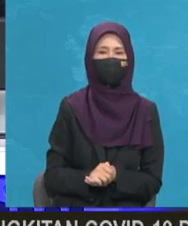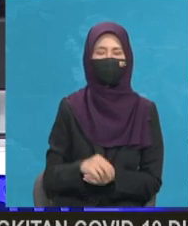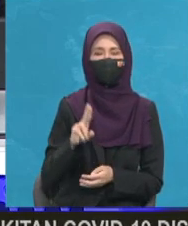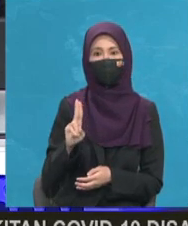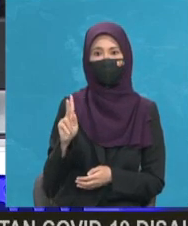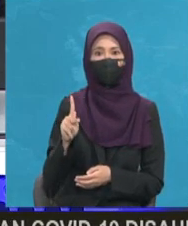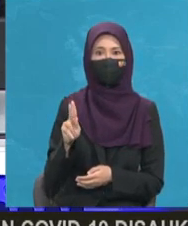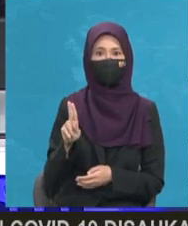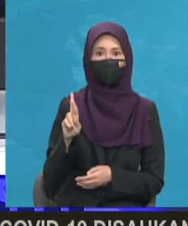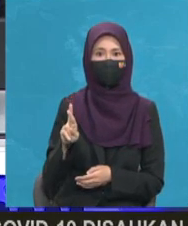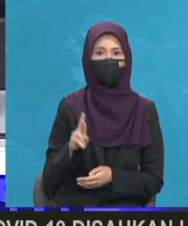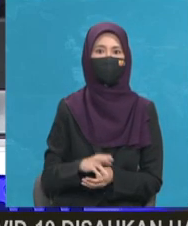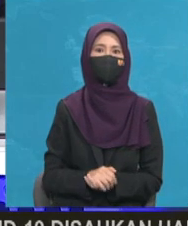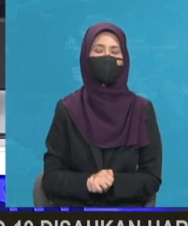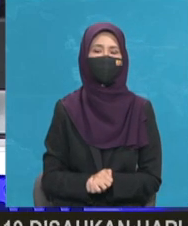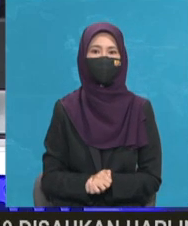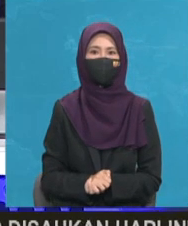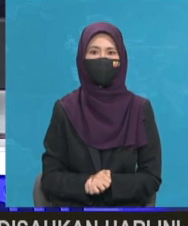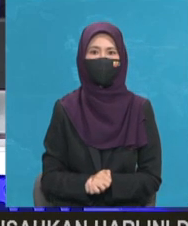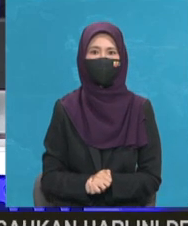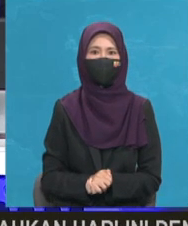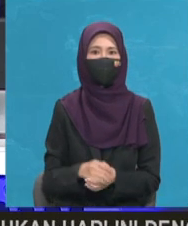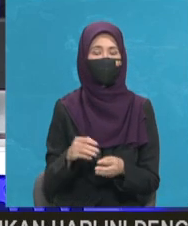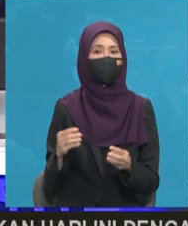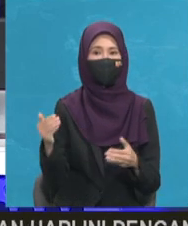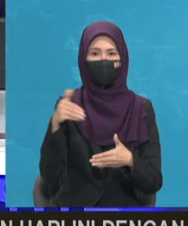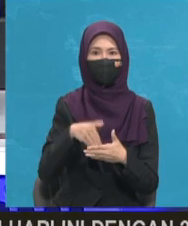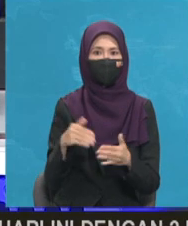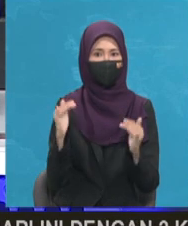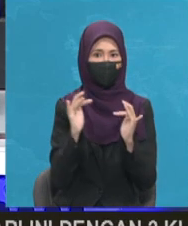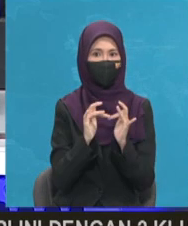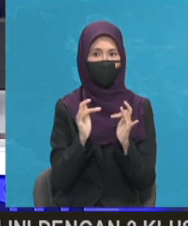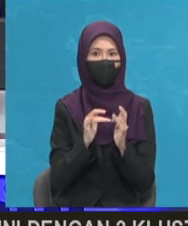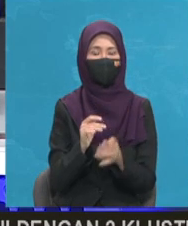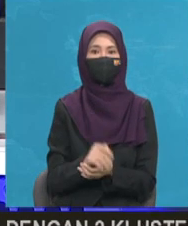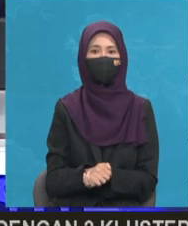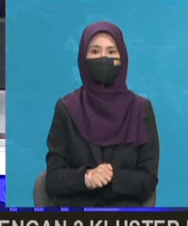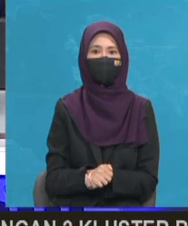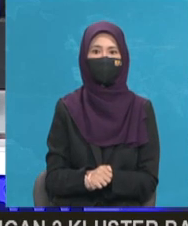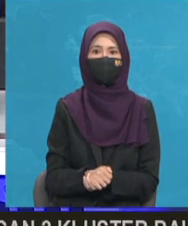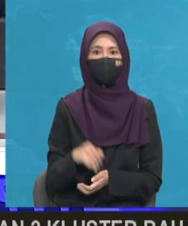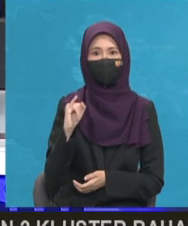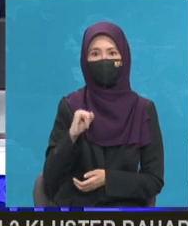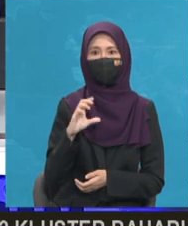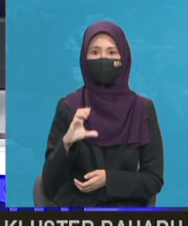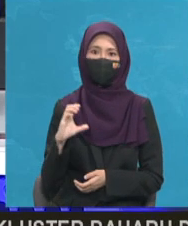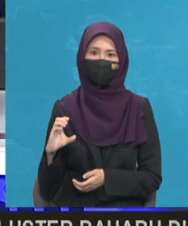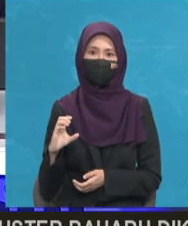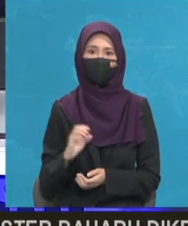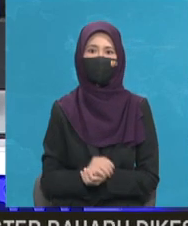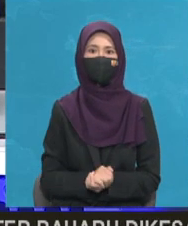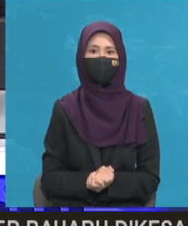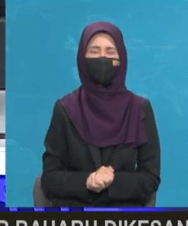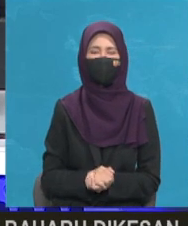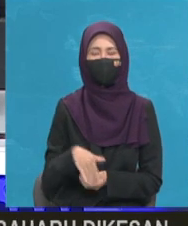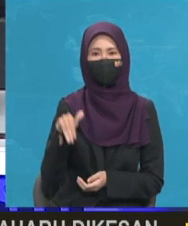jurutera dan architect Puja persidangan diadakan secara Maya pagi tadi di pusat persidangan antarbangsa prakas yang